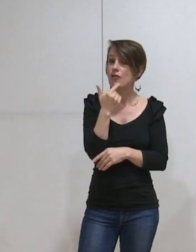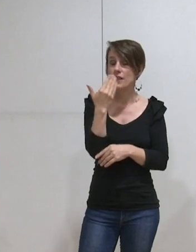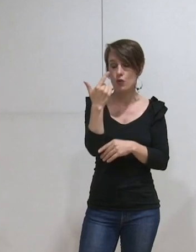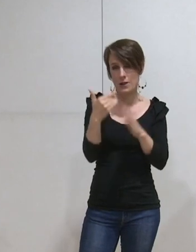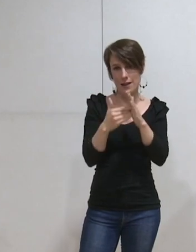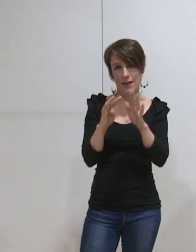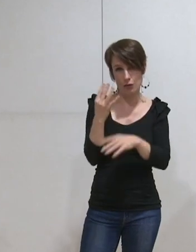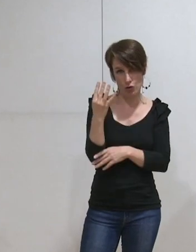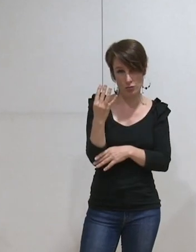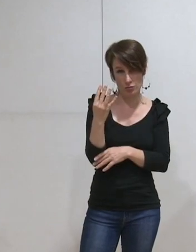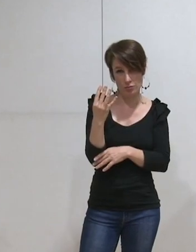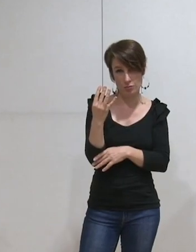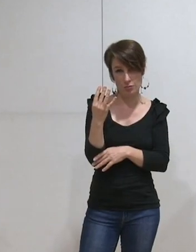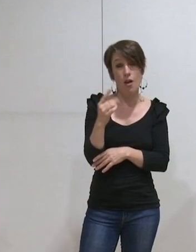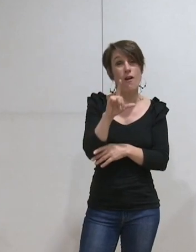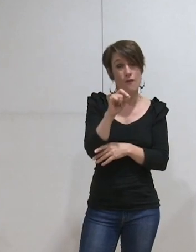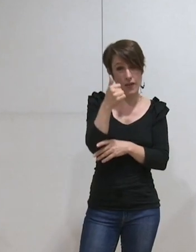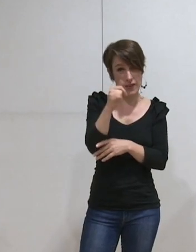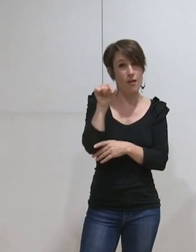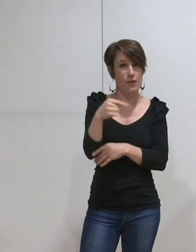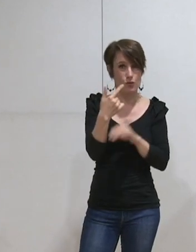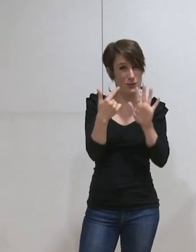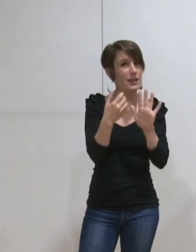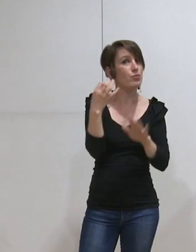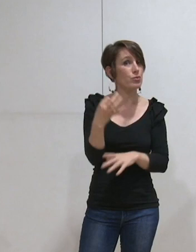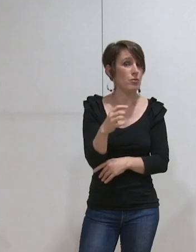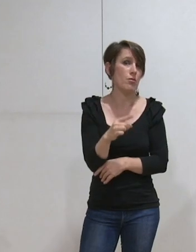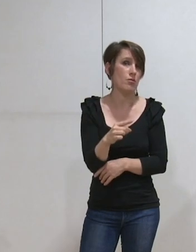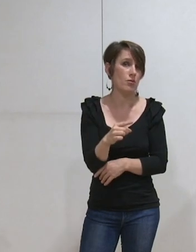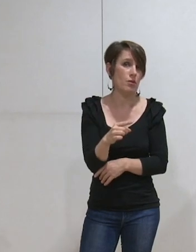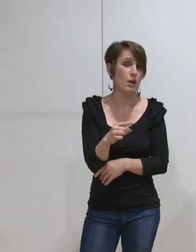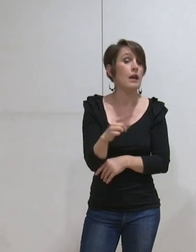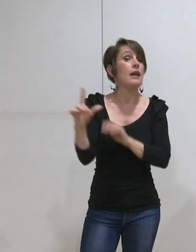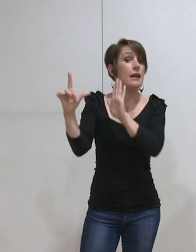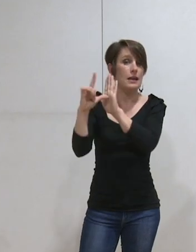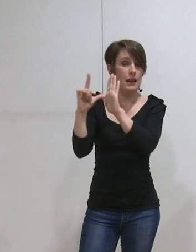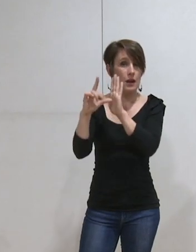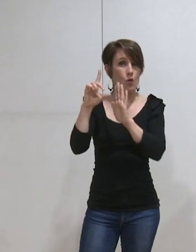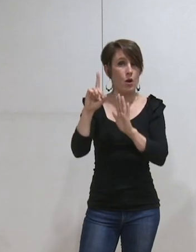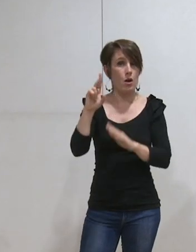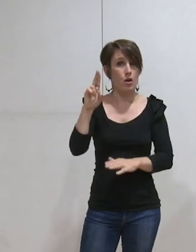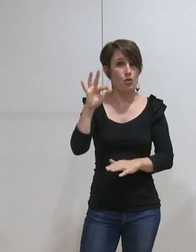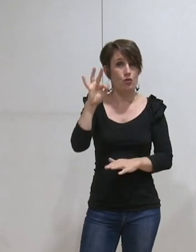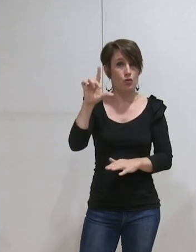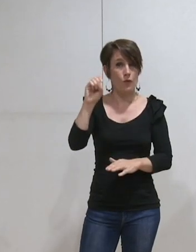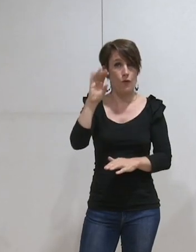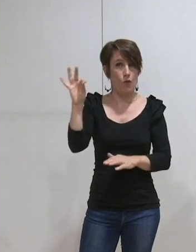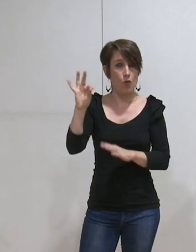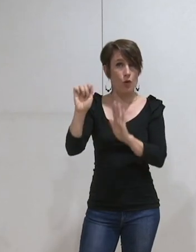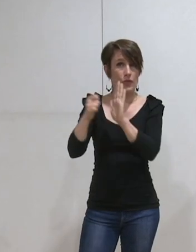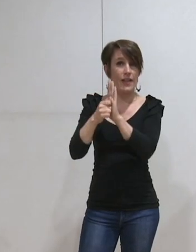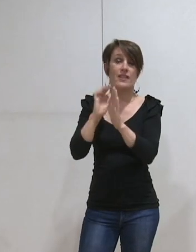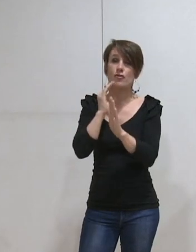produit euh et qu'il est important aussi de dire que la loi du flot du 18 janvier